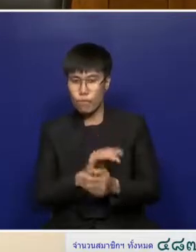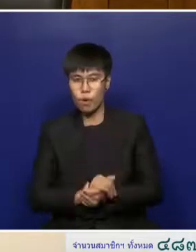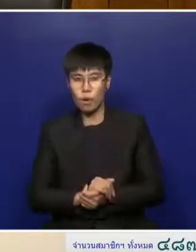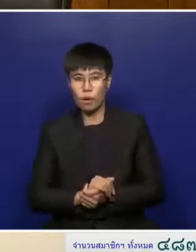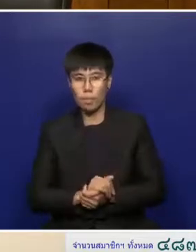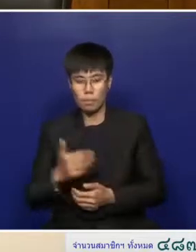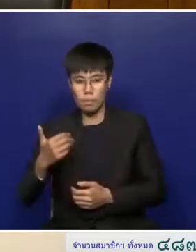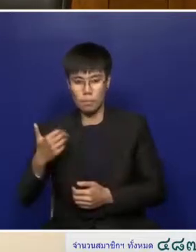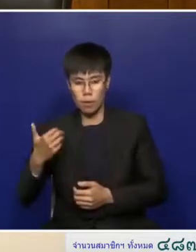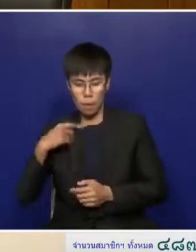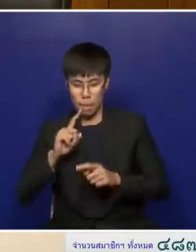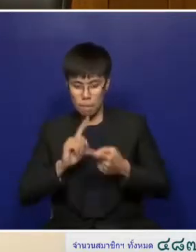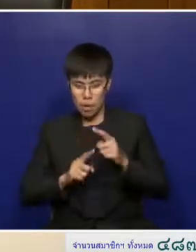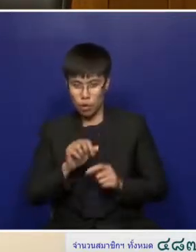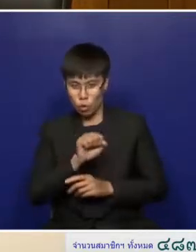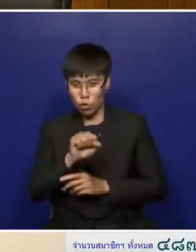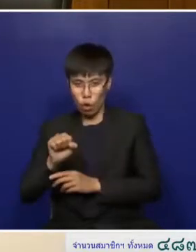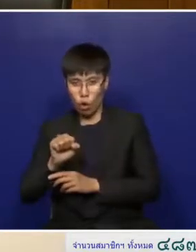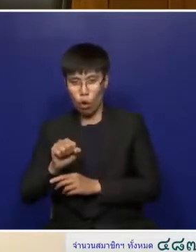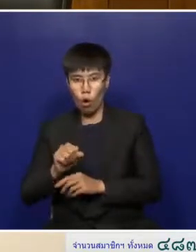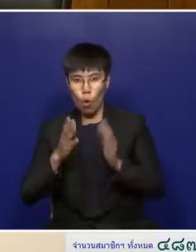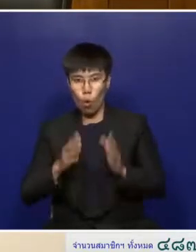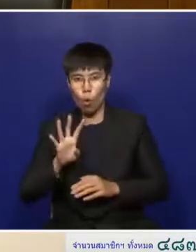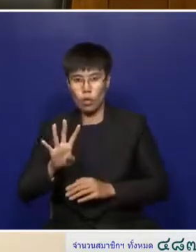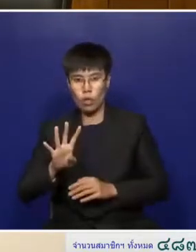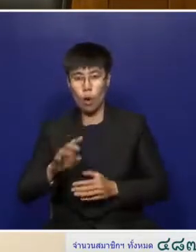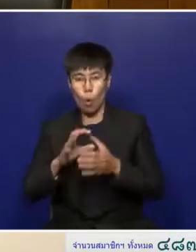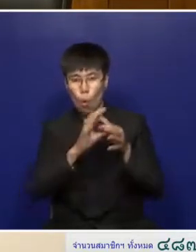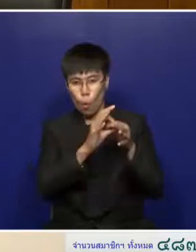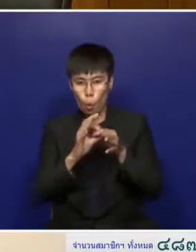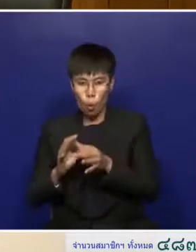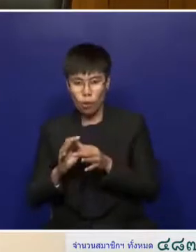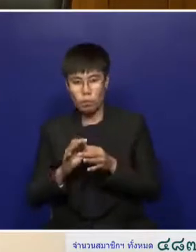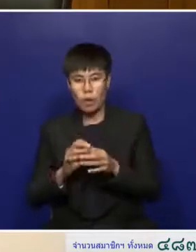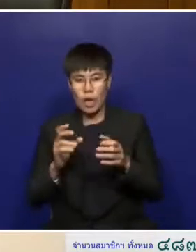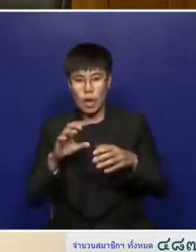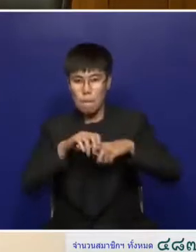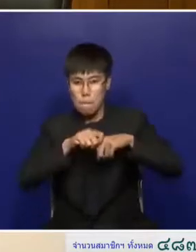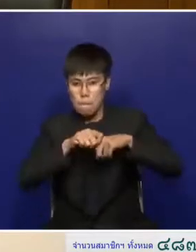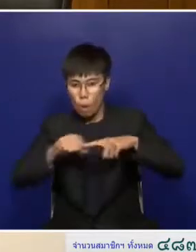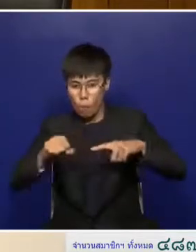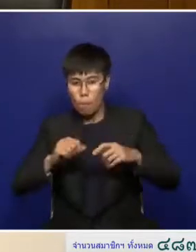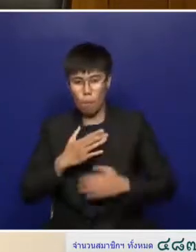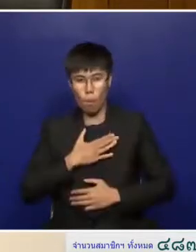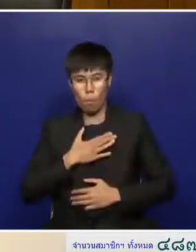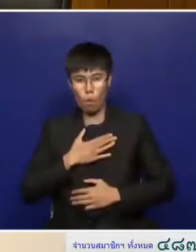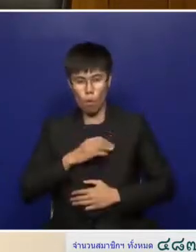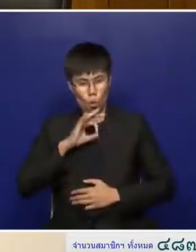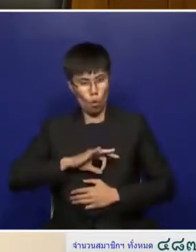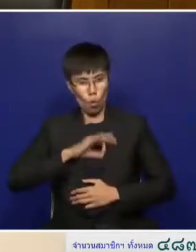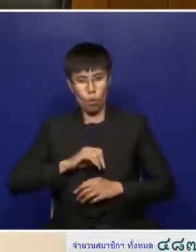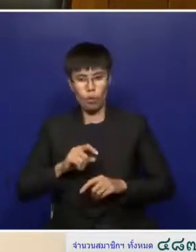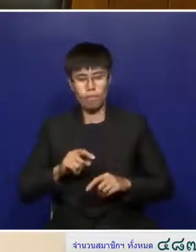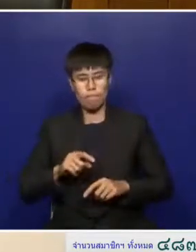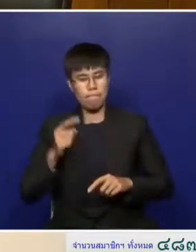4ท่านที่ได้แสดงความห่วงใยต่อปัญหาพืชกระท่อมผมเองรู้สึกไม่ต่างกับเพื่อนสมาชิกนะ